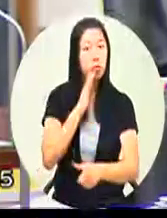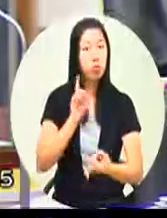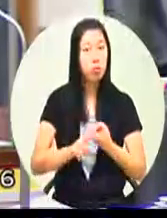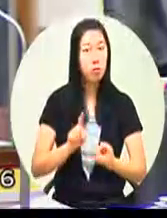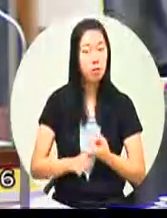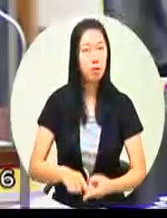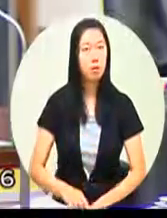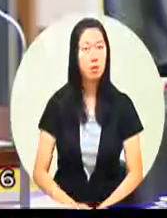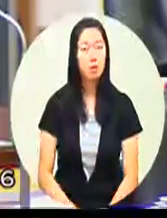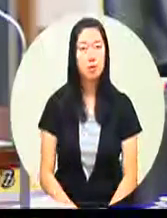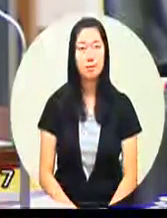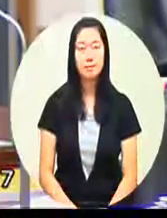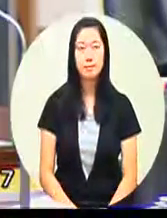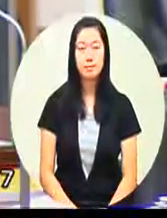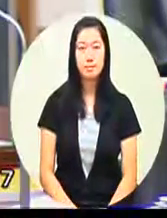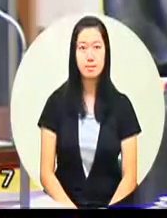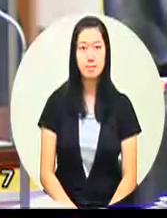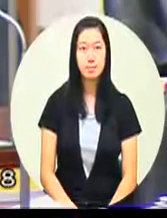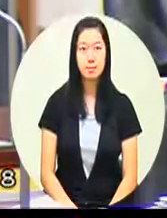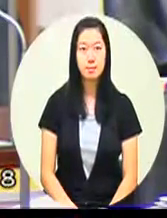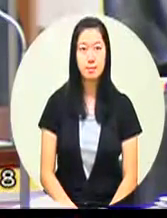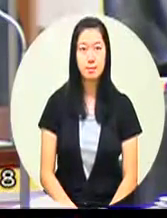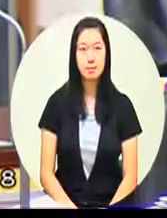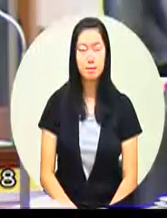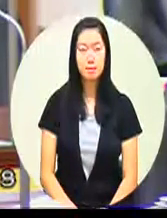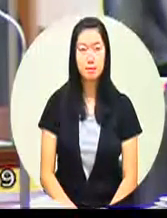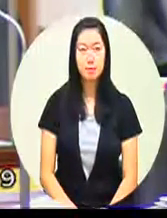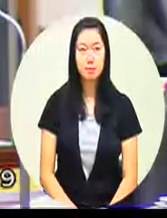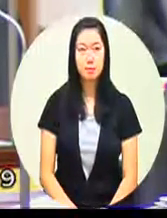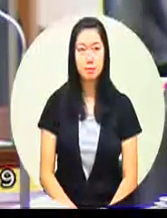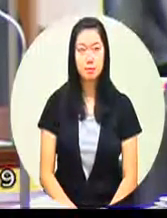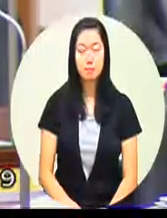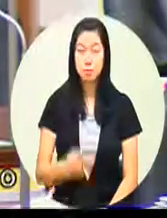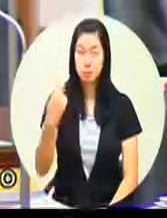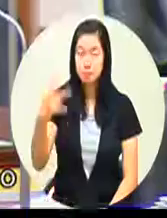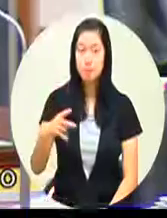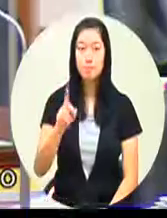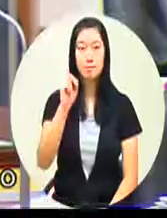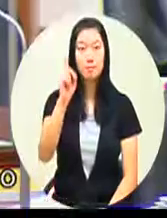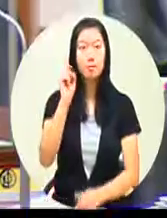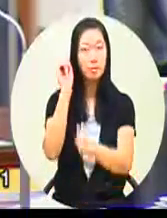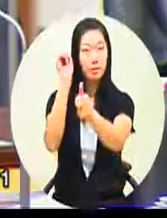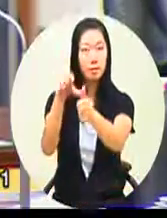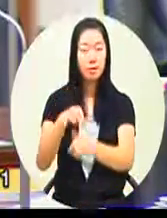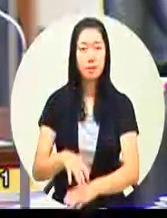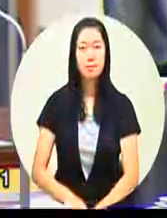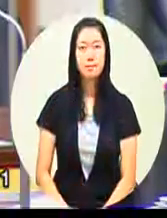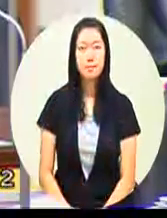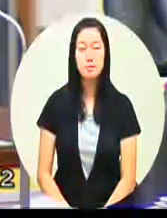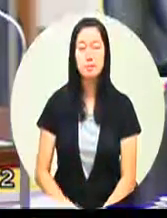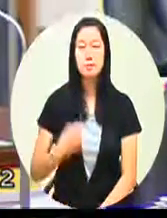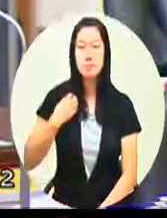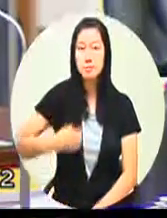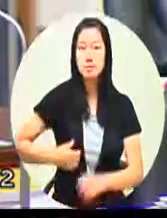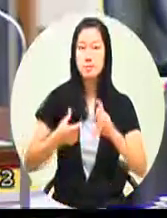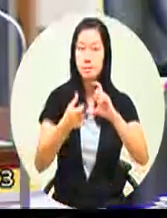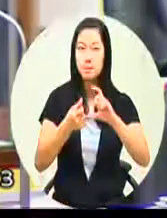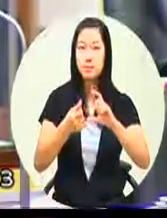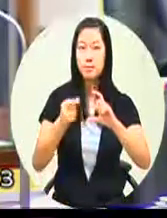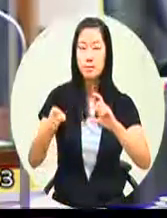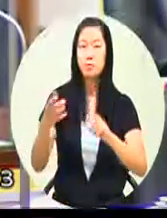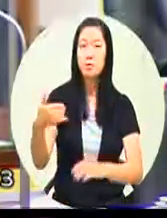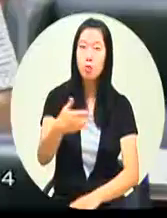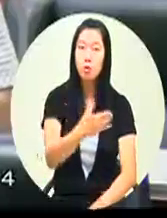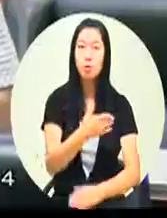景观工程还重要吧？哦，所以说还有一点就是。紫光区我们鱼市场